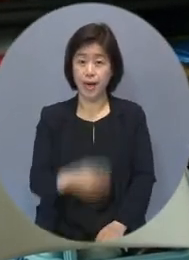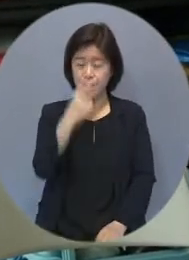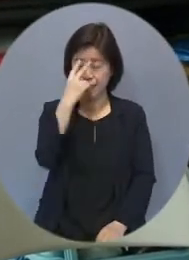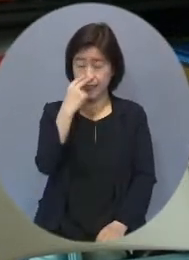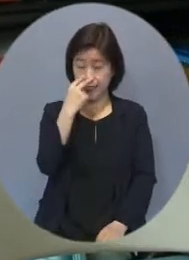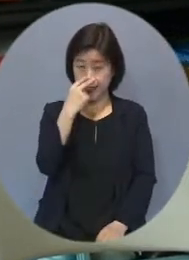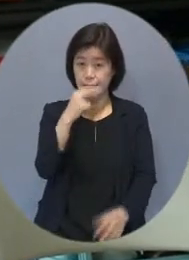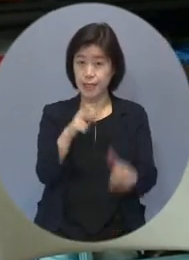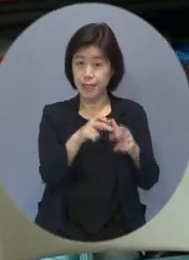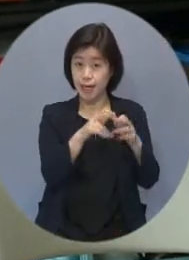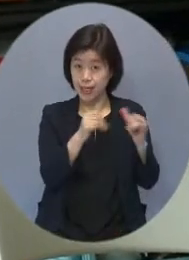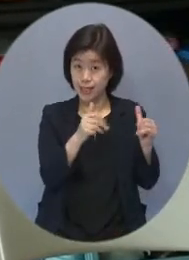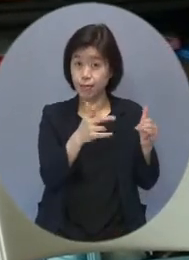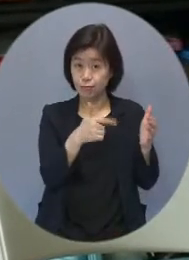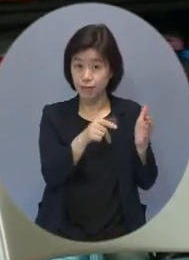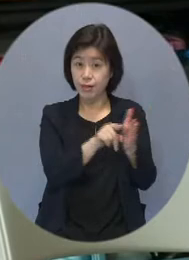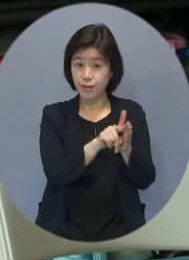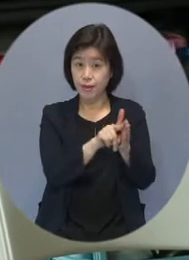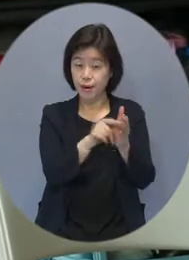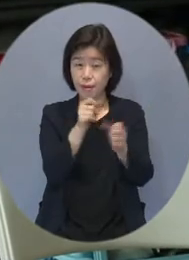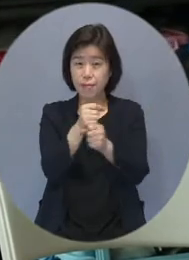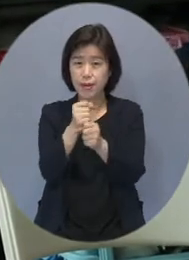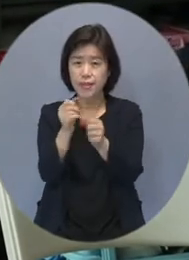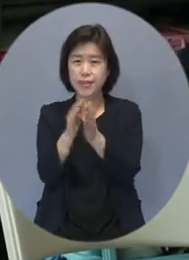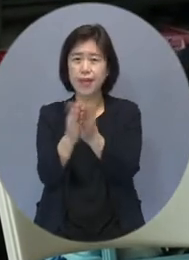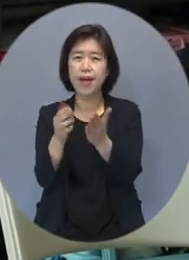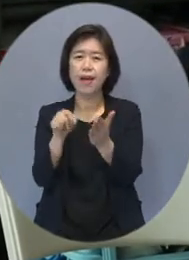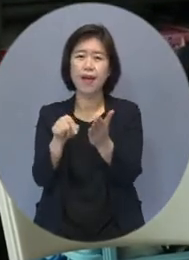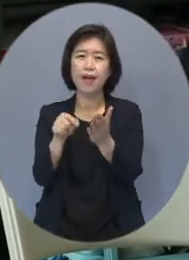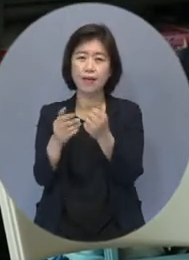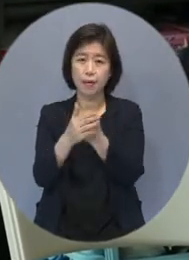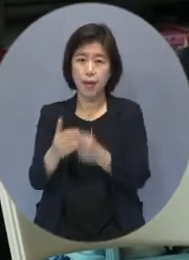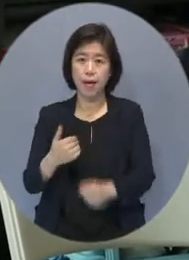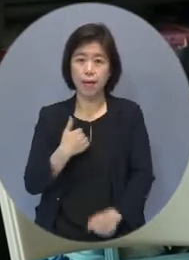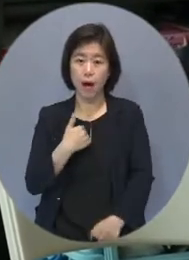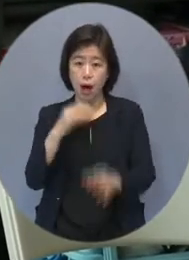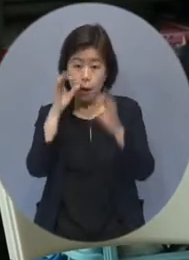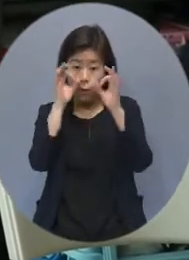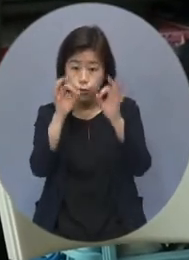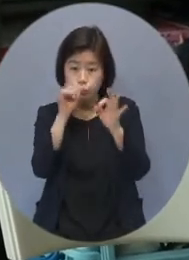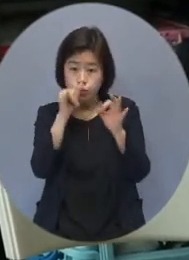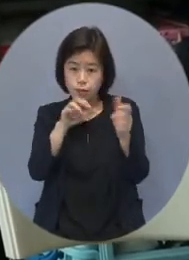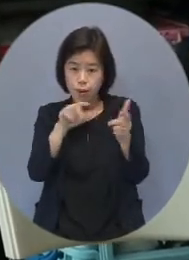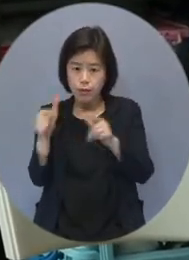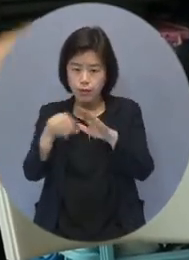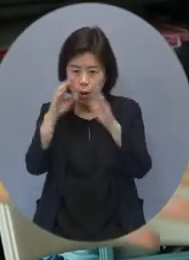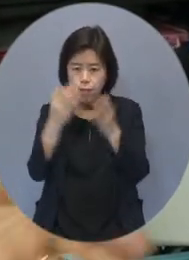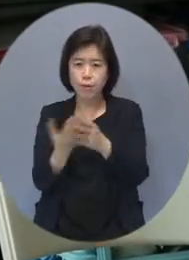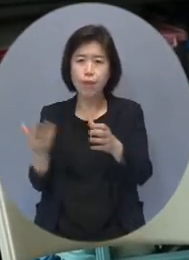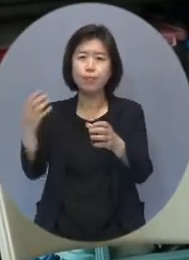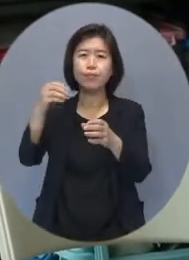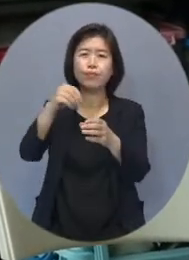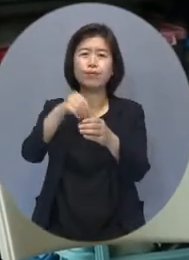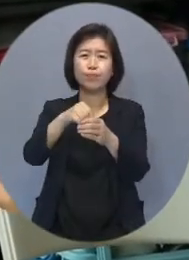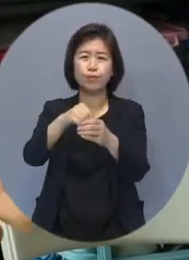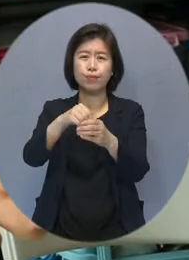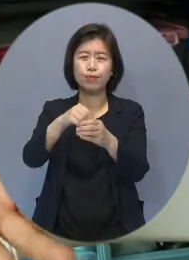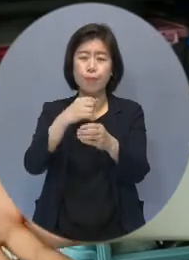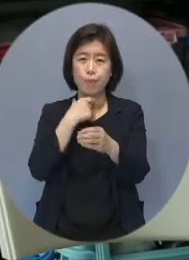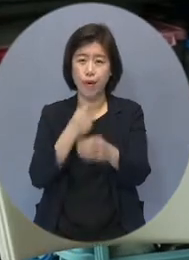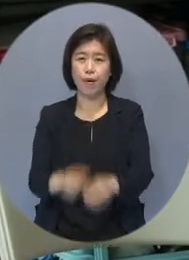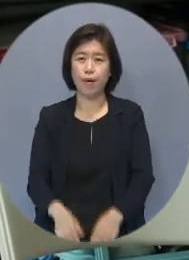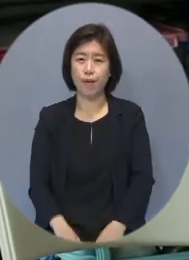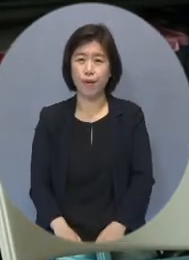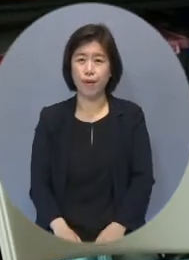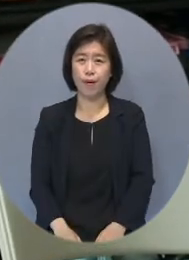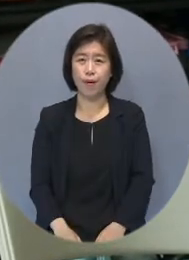보니까 우리는 이제 시각 중심으로 살다 보니까 시각적인 거에 좀 치중을 해서 뭔가 비어 보이는 거가 못